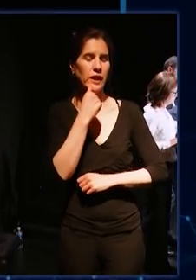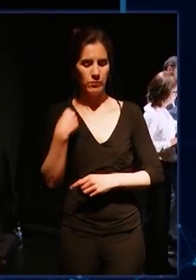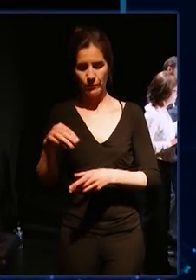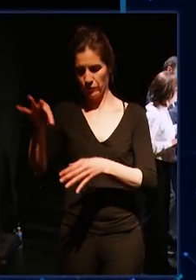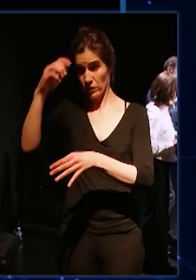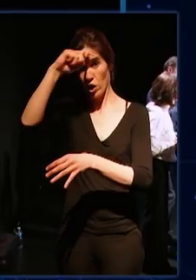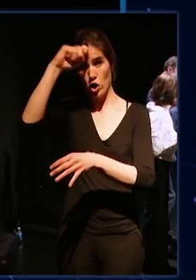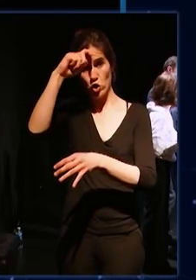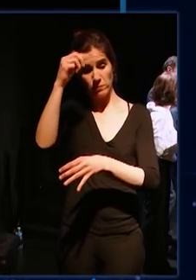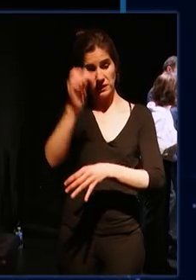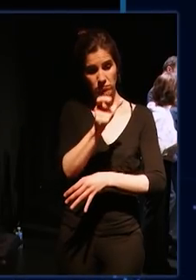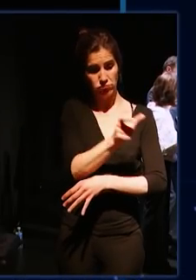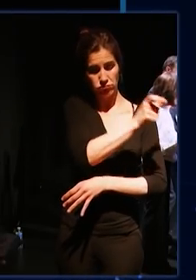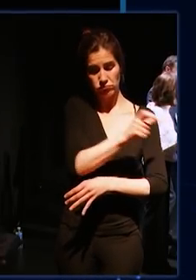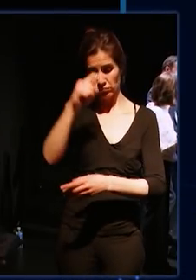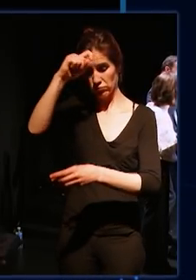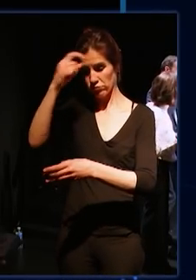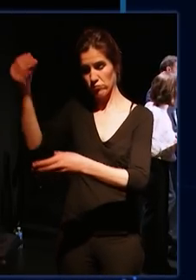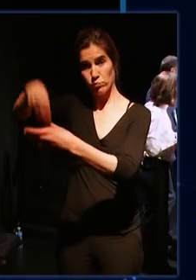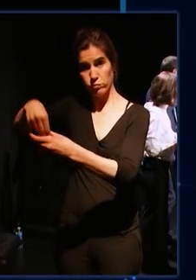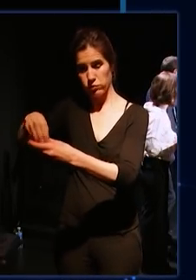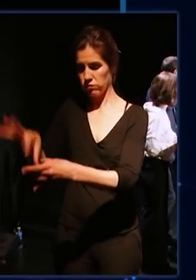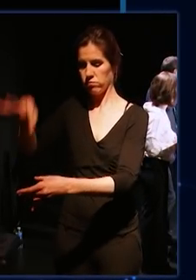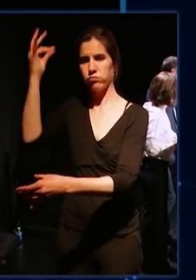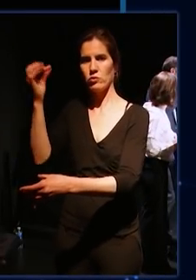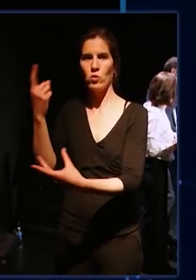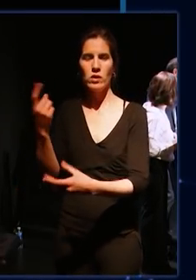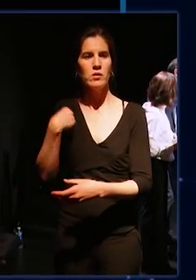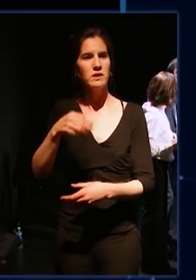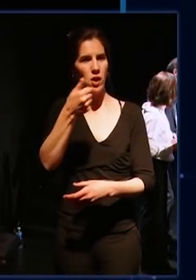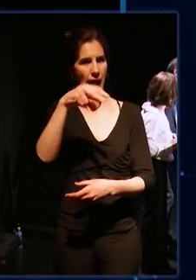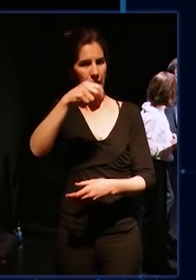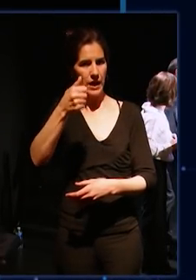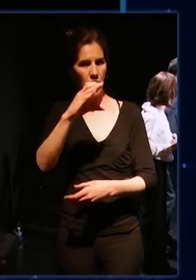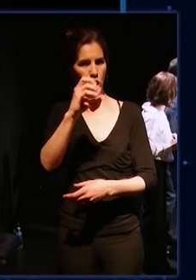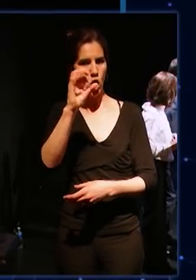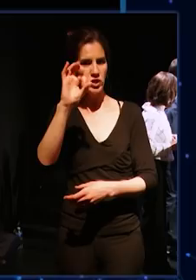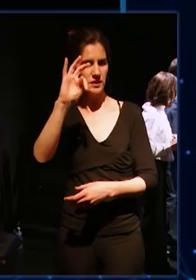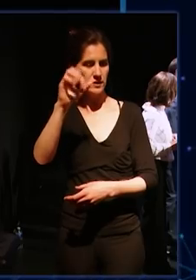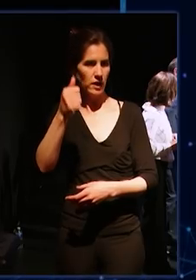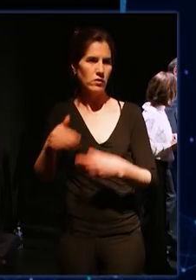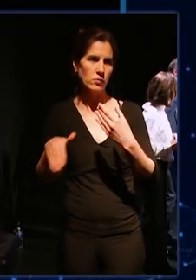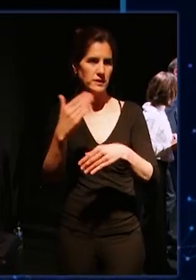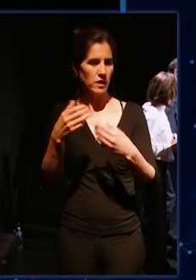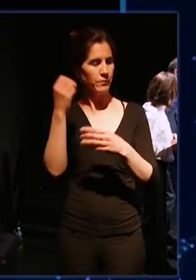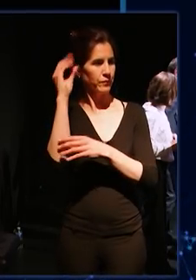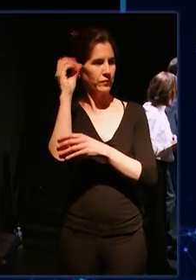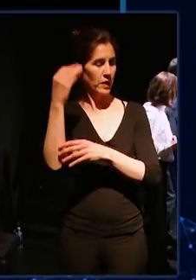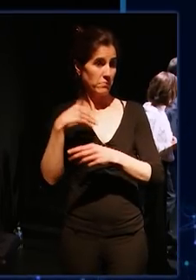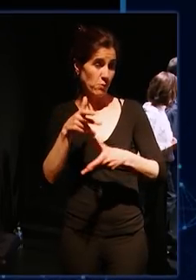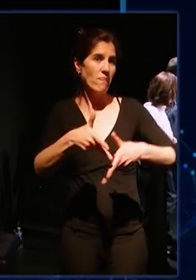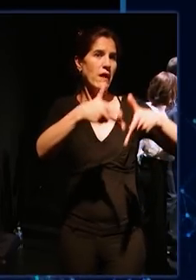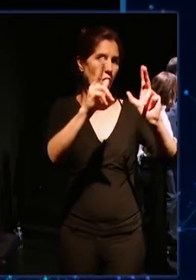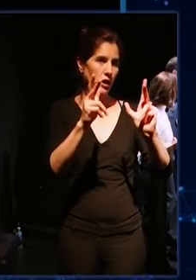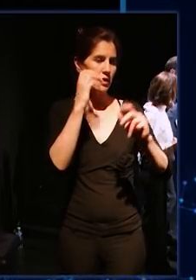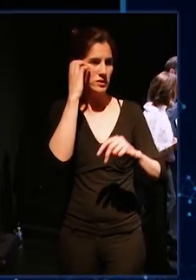dels 9 alcaldables i serà Anna Costa, de Demòcrates, qui començarà doncs, parlant